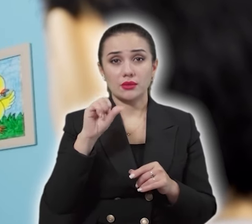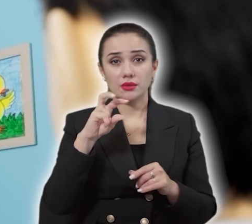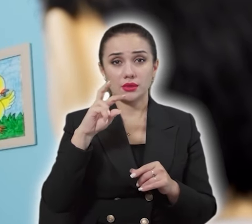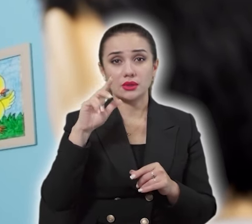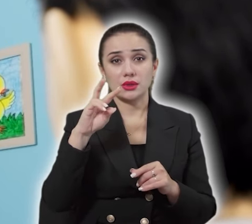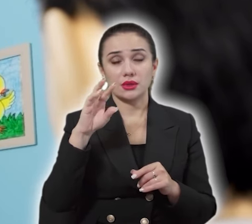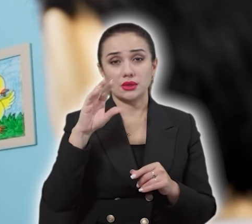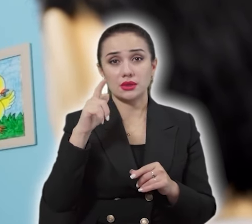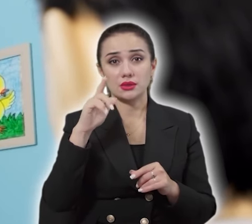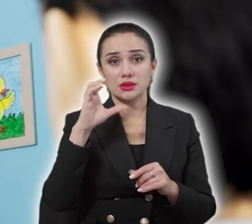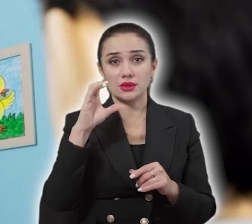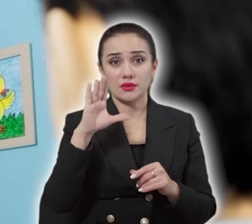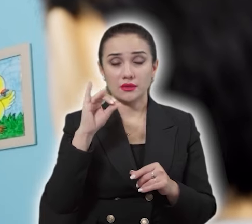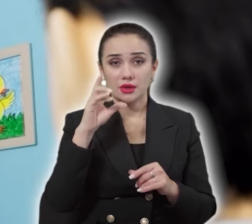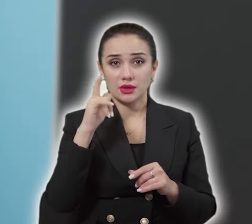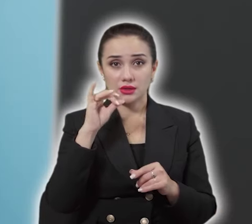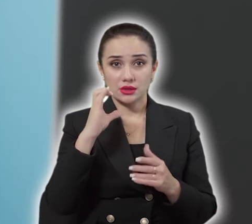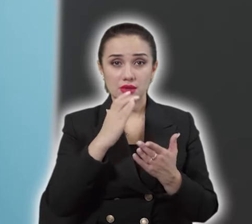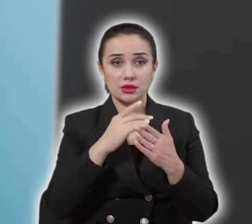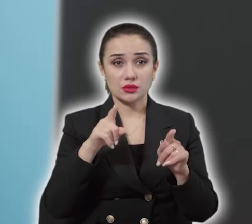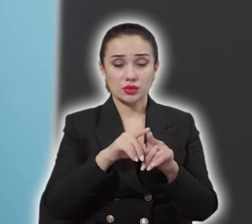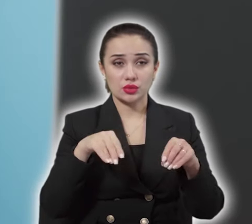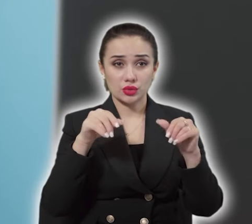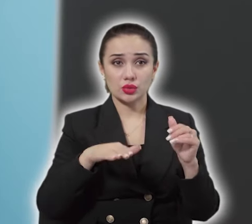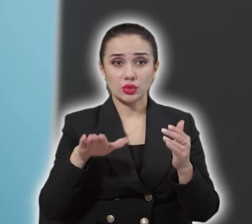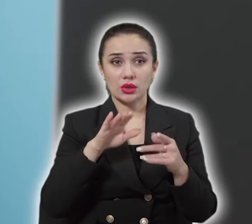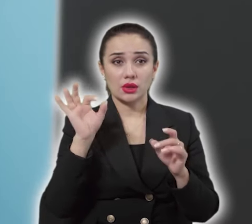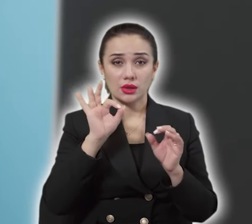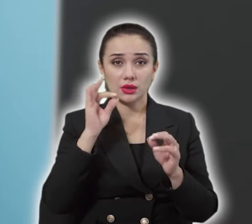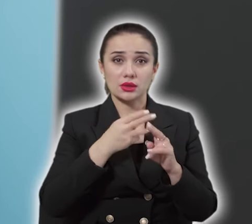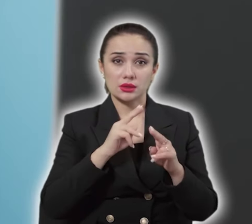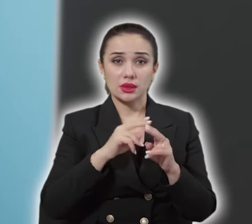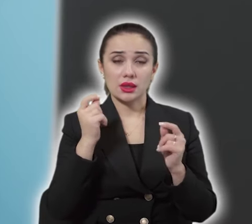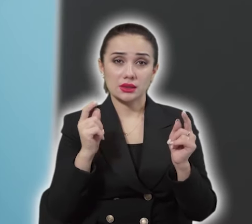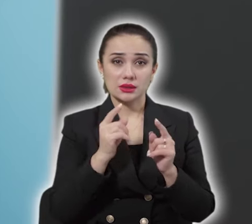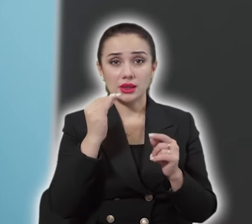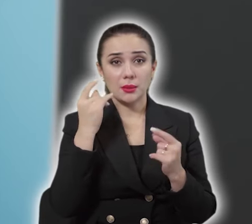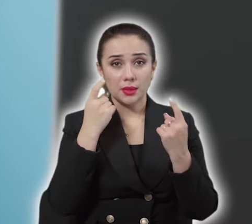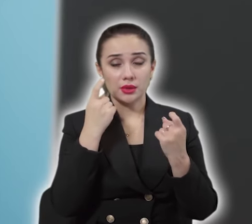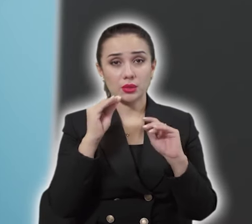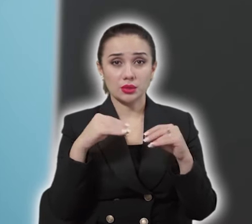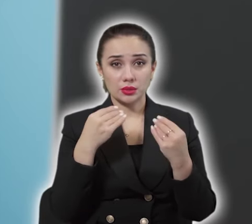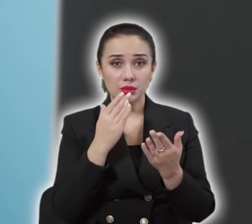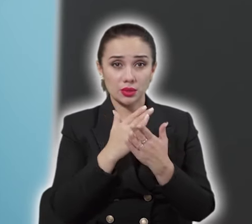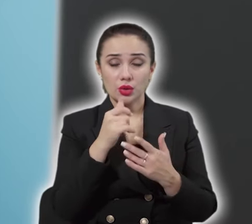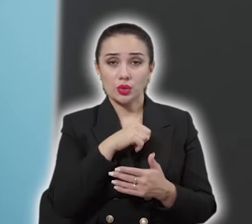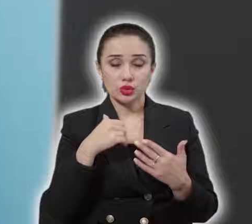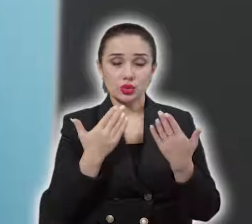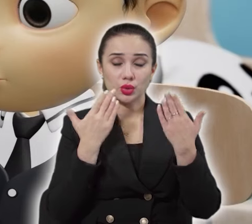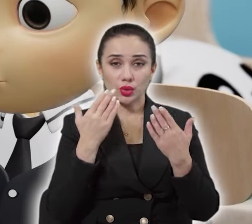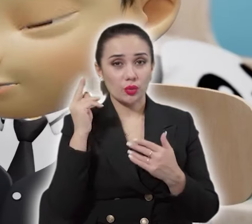Las-Vegas shaharlari cho'lda barpo etilgan. Men senga cho'llar haqida qisqa ma'lumotlarni berdim. Qolganini o'zing o'qib